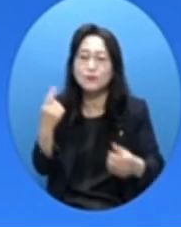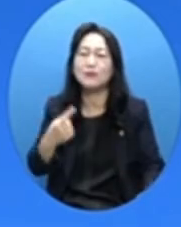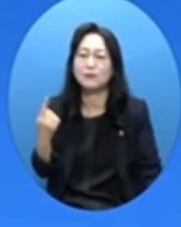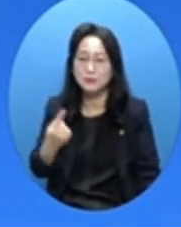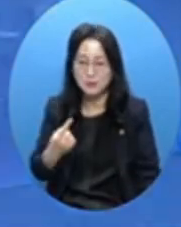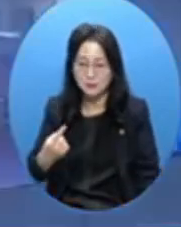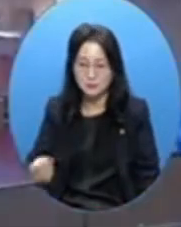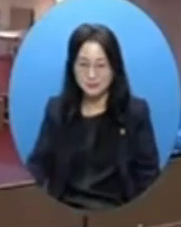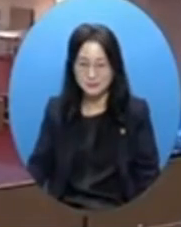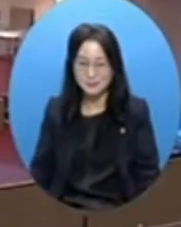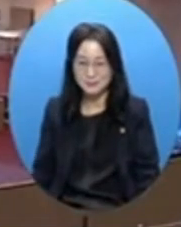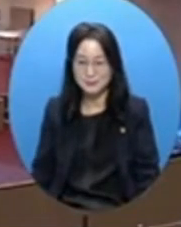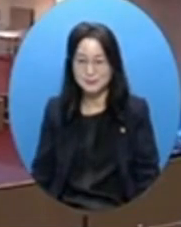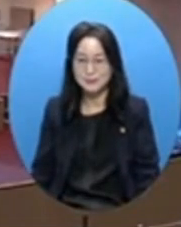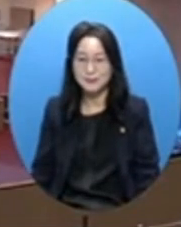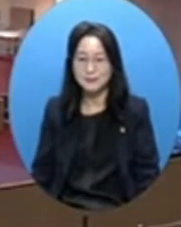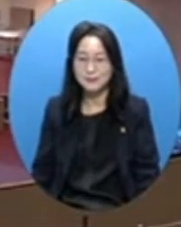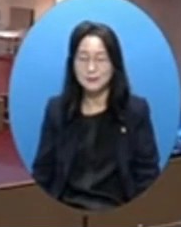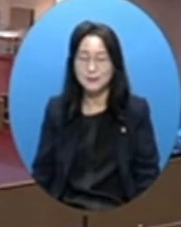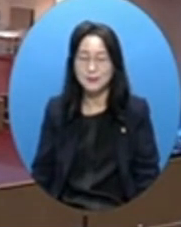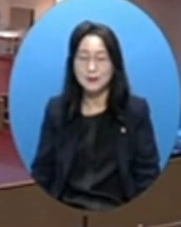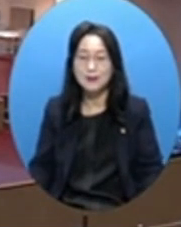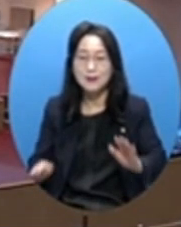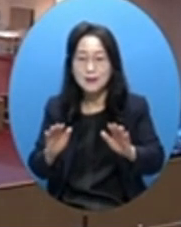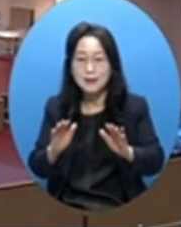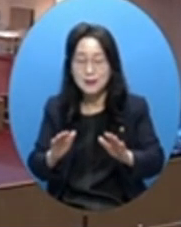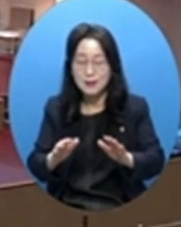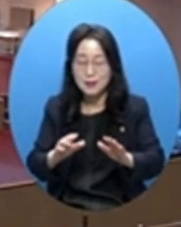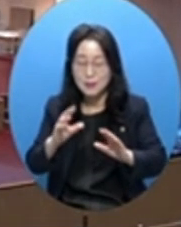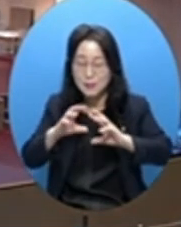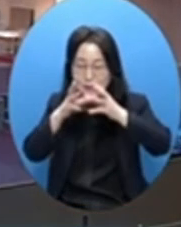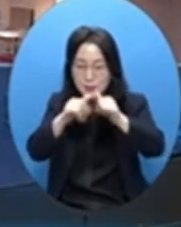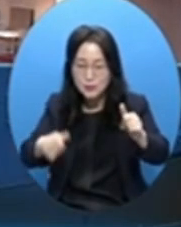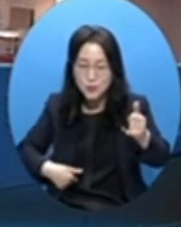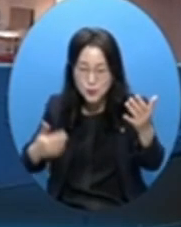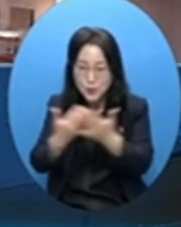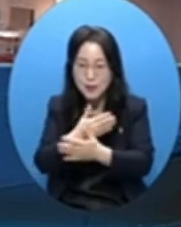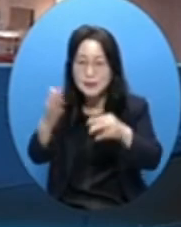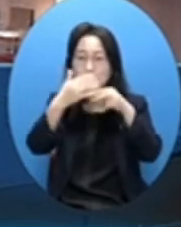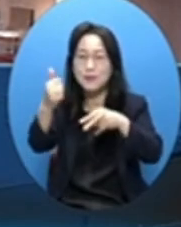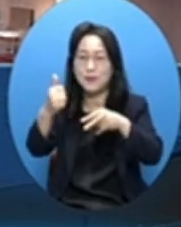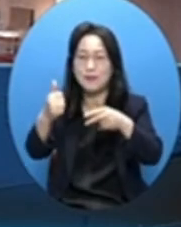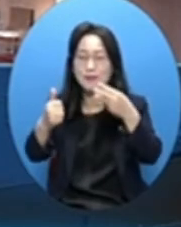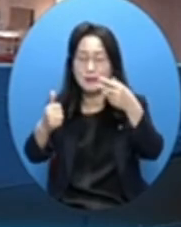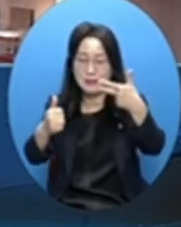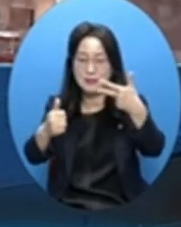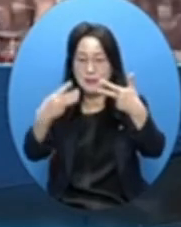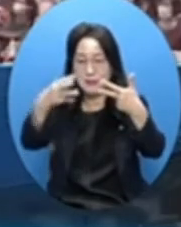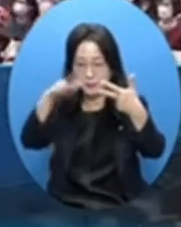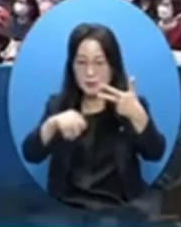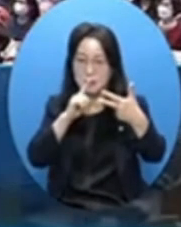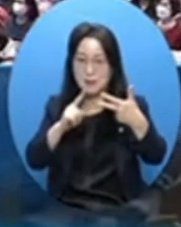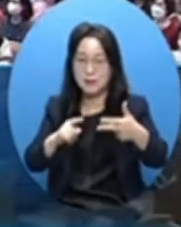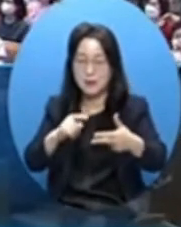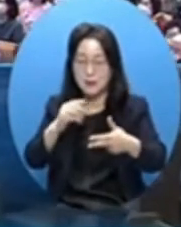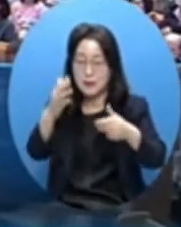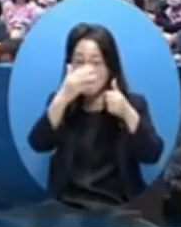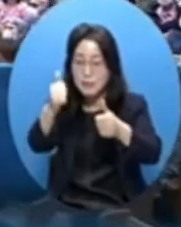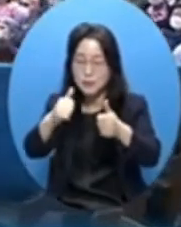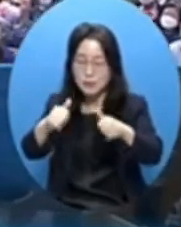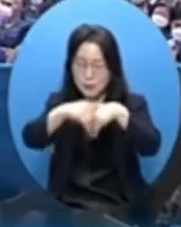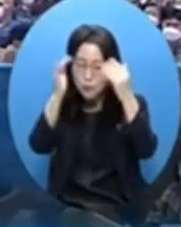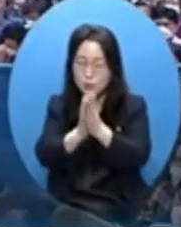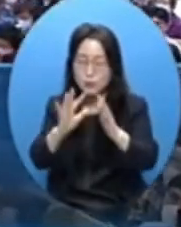것입니다 올릴수 야 백성이 회개하는 장면이 사무엘상 7장 3절 4대로 나옵니다 사무엘이 이스라엘 온 쪽의